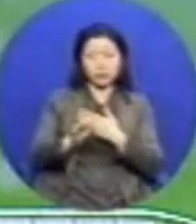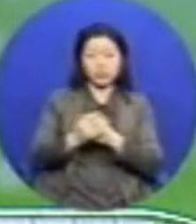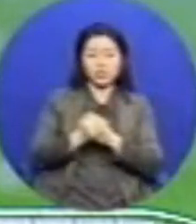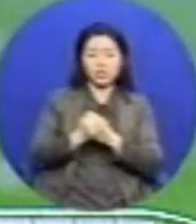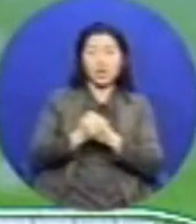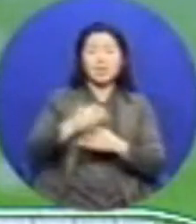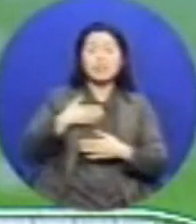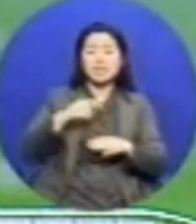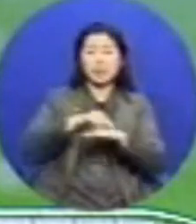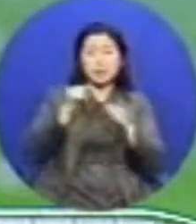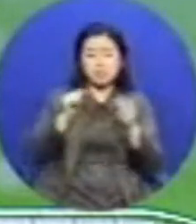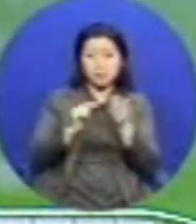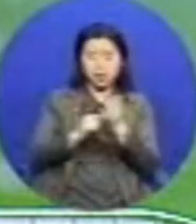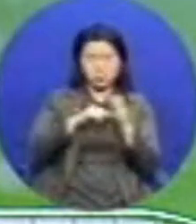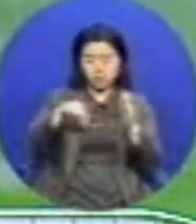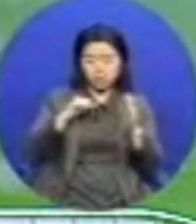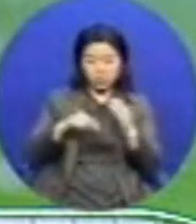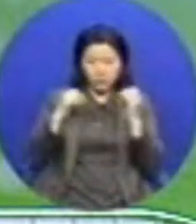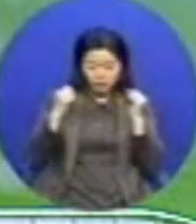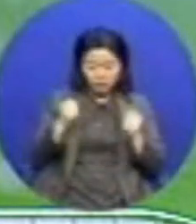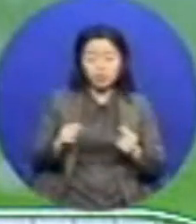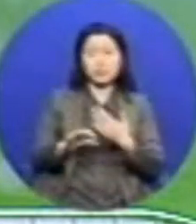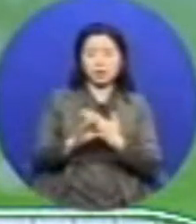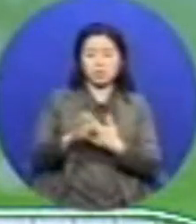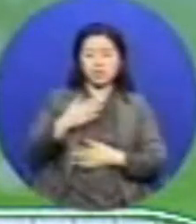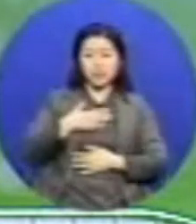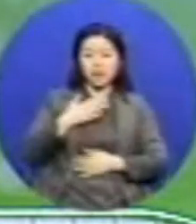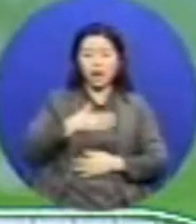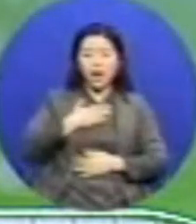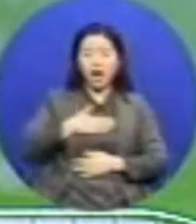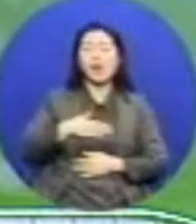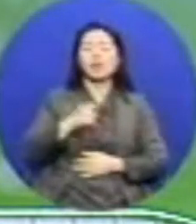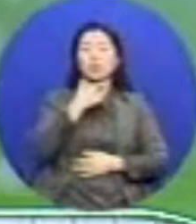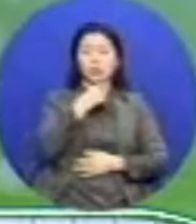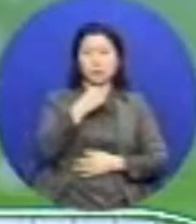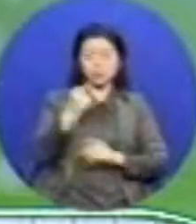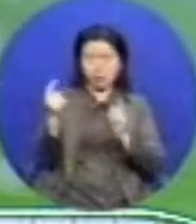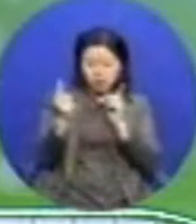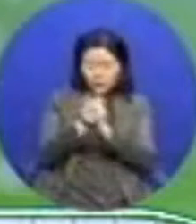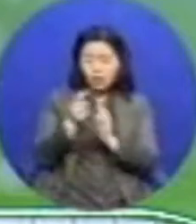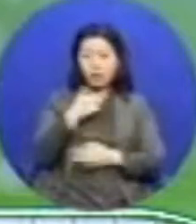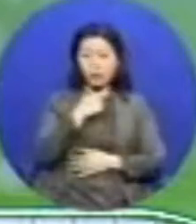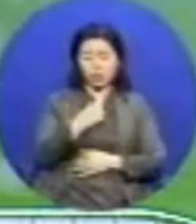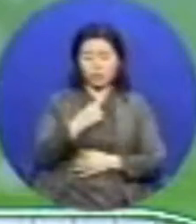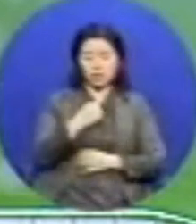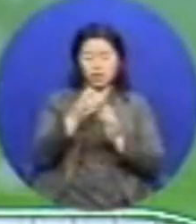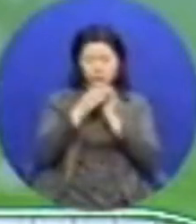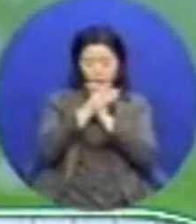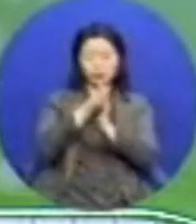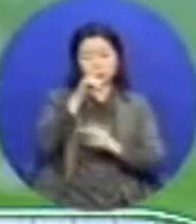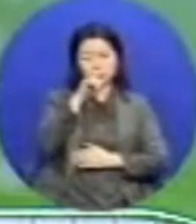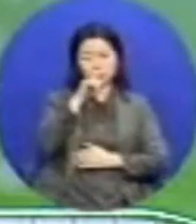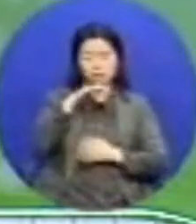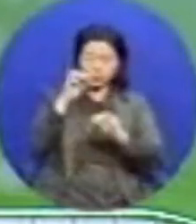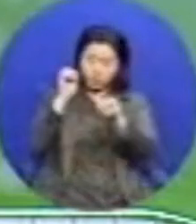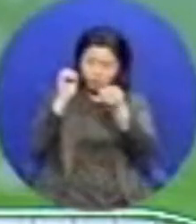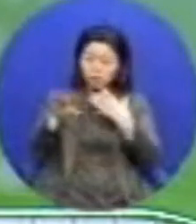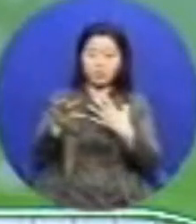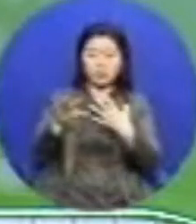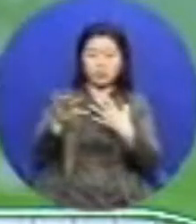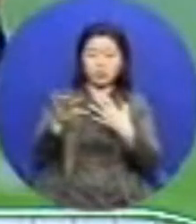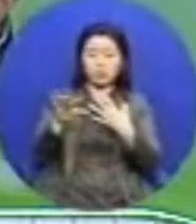만나기 원합니다 제가 알기 원합니다 하나님께서 저 응답하시고 역사